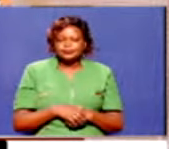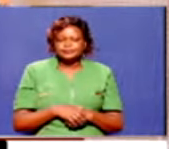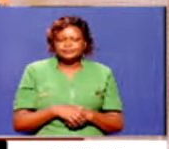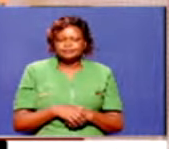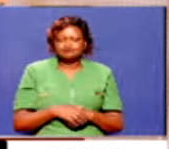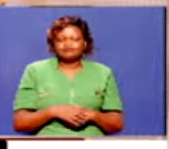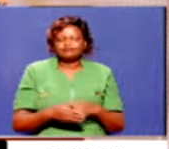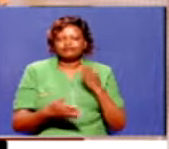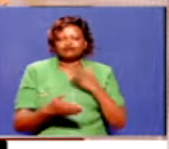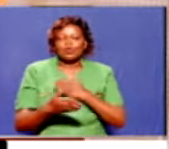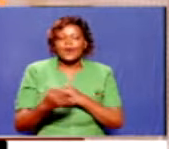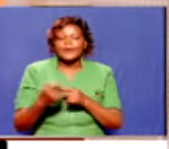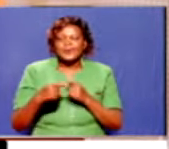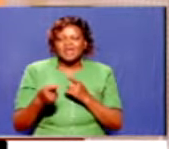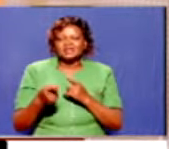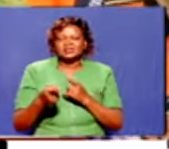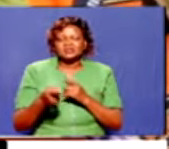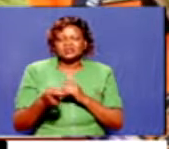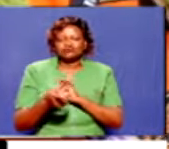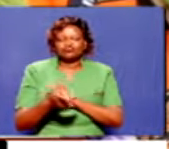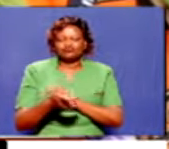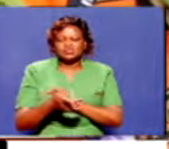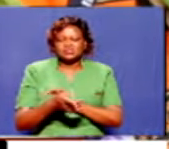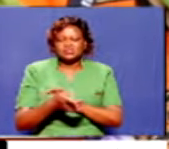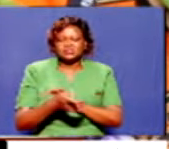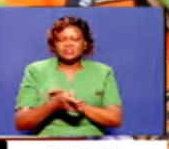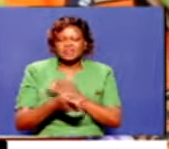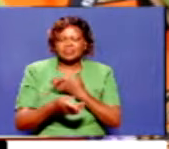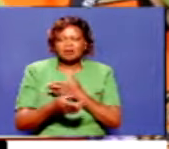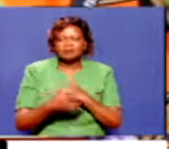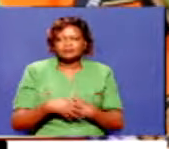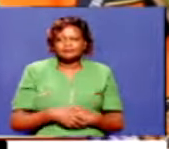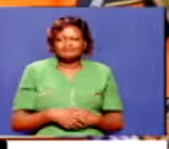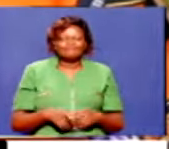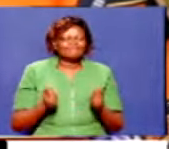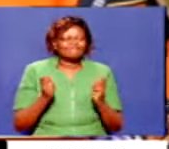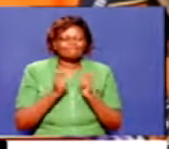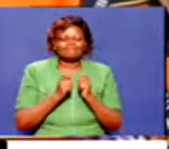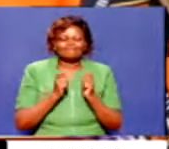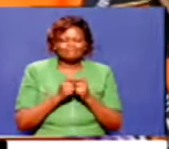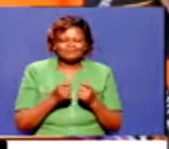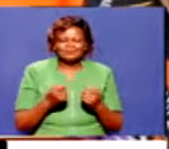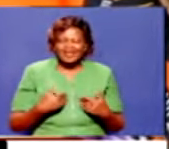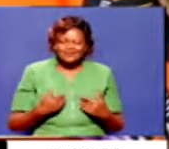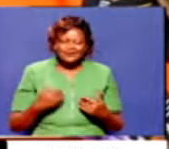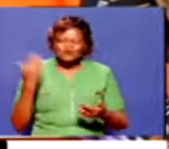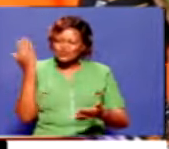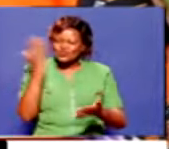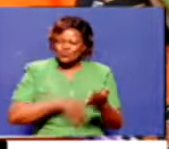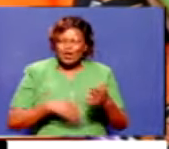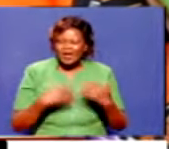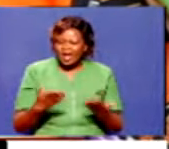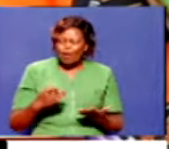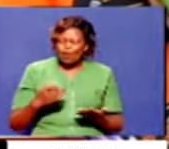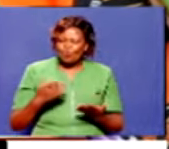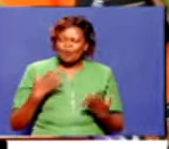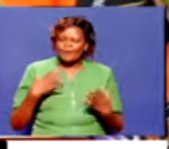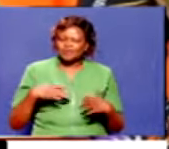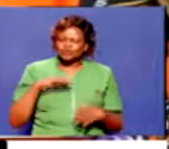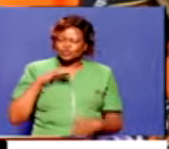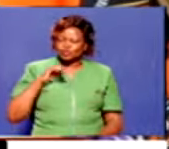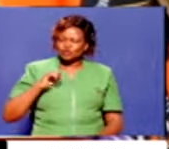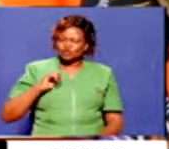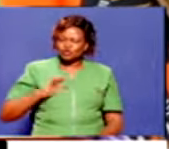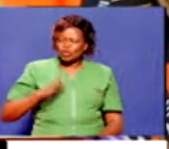Ikakatika lakini ngozi ikashika tu. Niko na uchungu, ukate mtoto wa mtu hivyo.